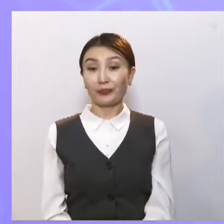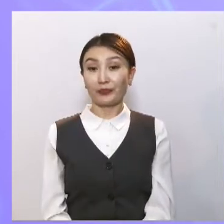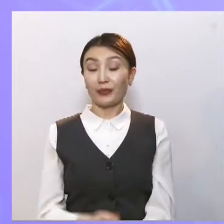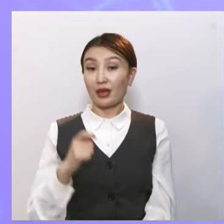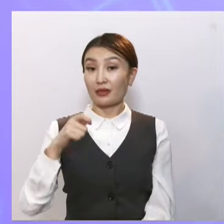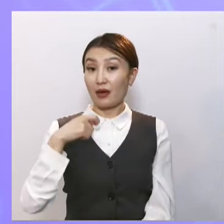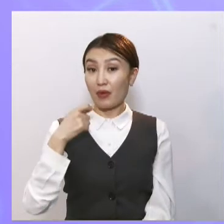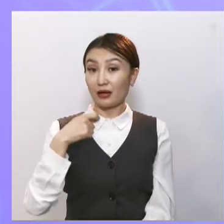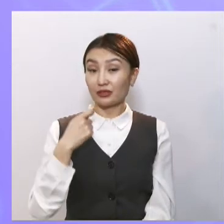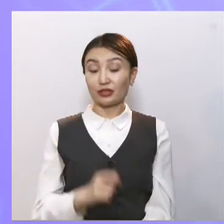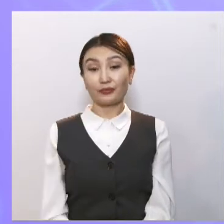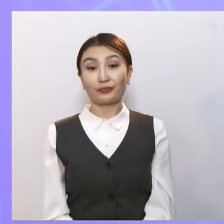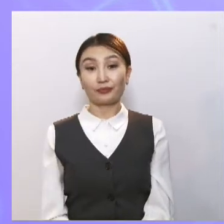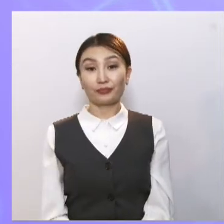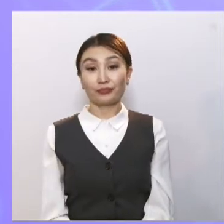Тамак ичем.